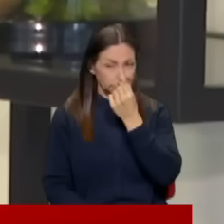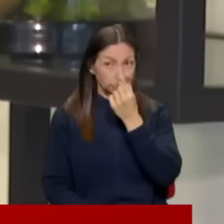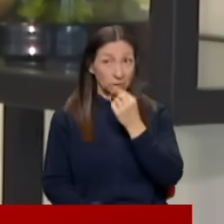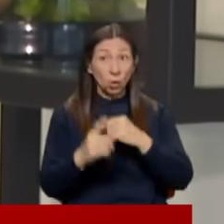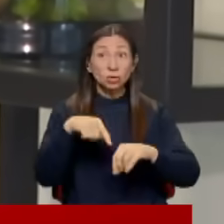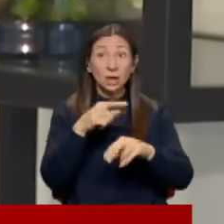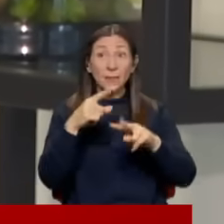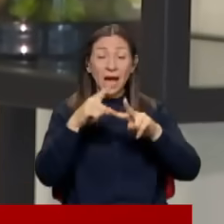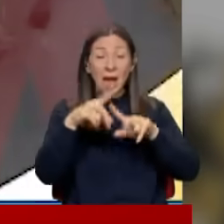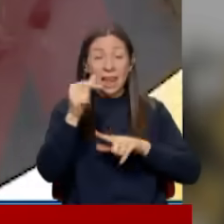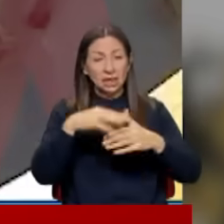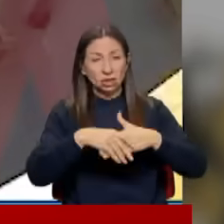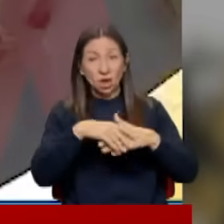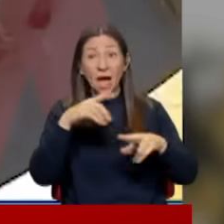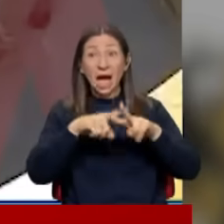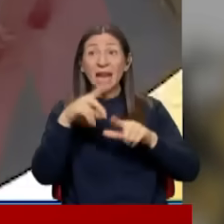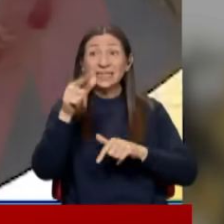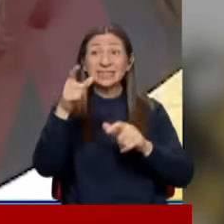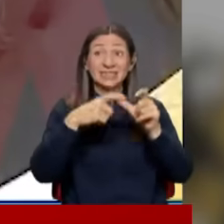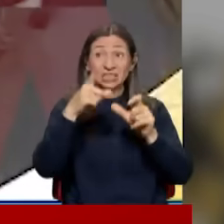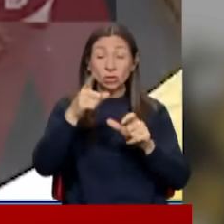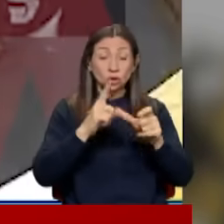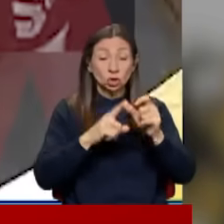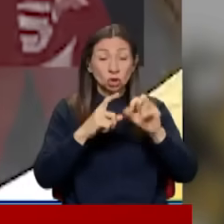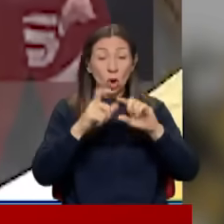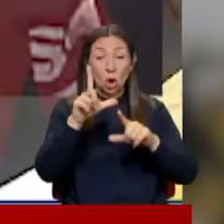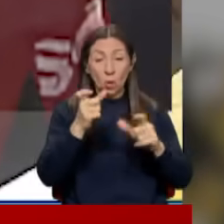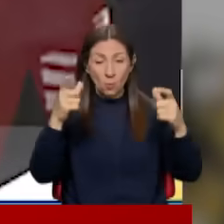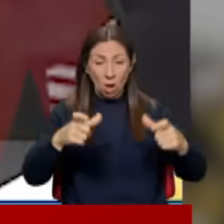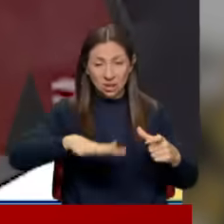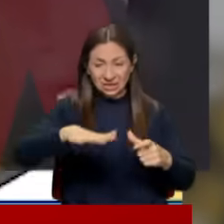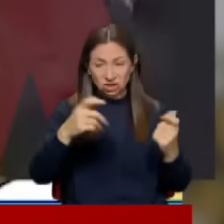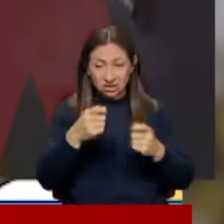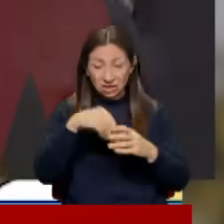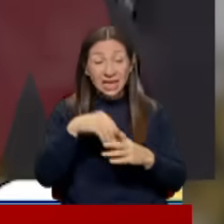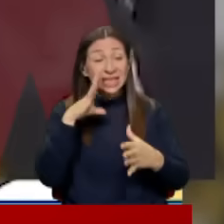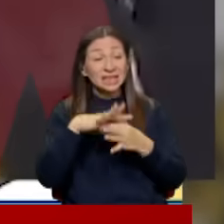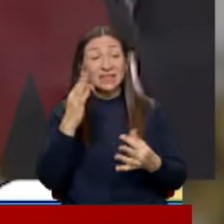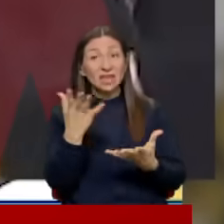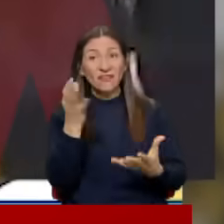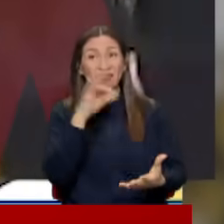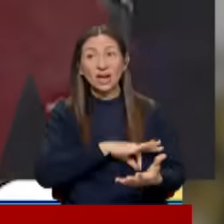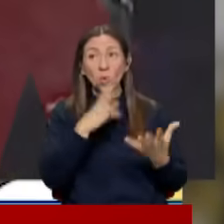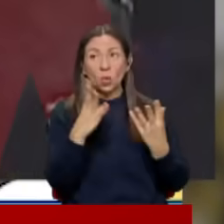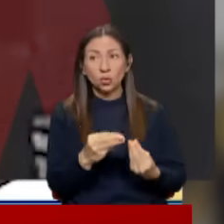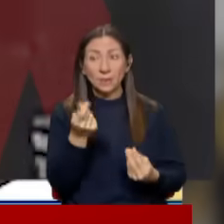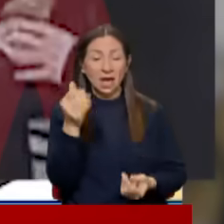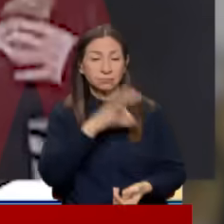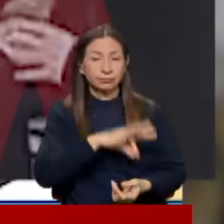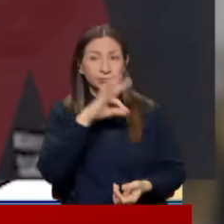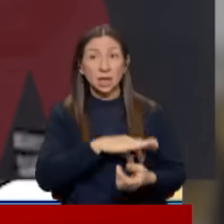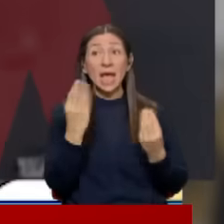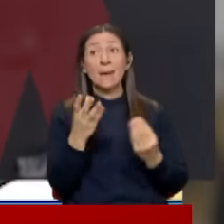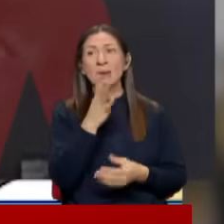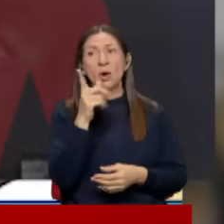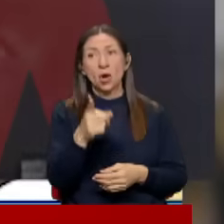O dönemde Aliler'le tanışıyor. Aliler de Seçil'in Çorlu bölgesinde çalıştıkları için insanlara ne kadar fayda sağladığını ve para kazandığını çok